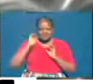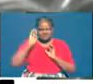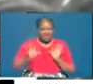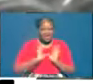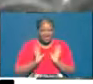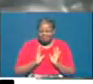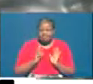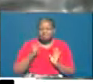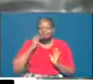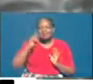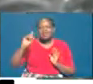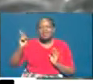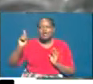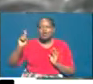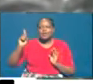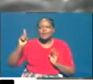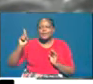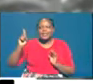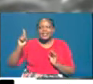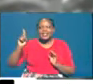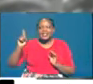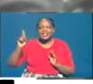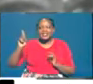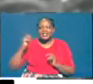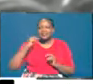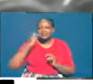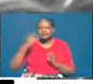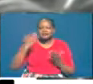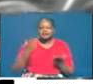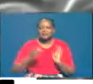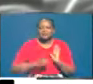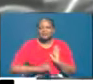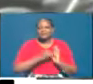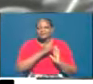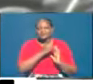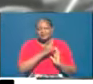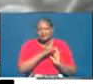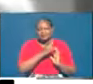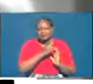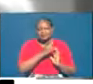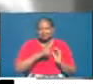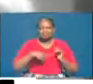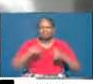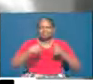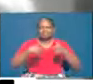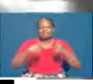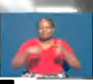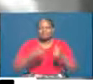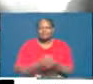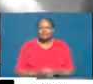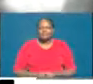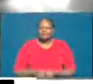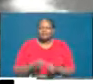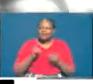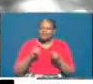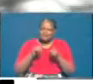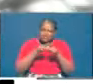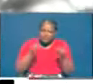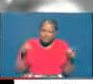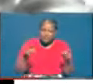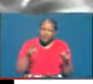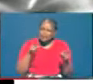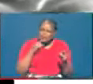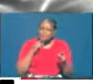Nairobi, waone vile maendeleo inakuendelea. Kama wewe kweli ni mwanaume